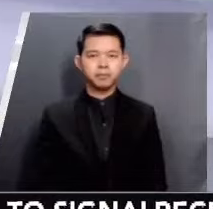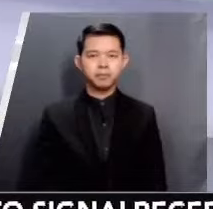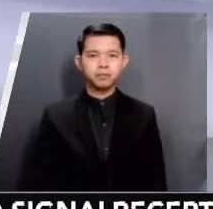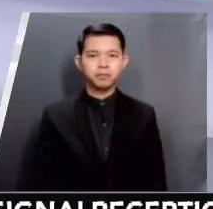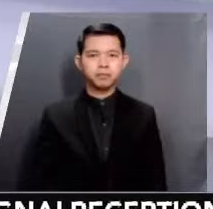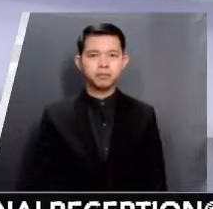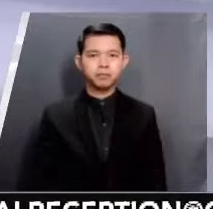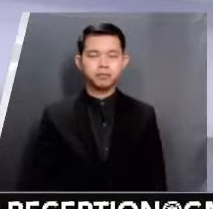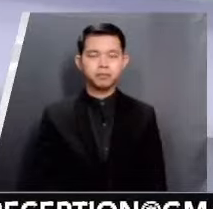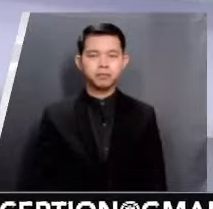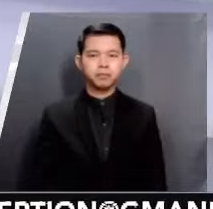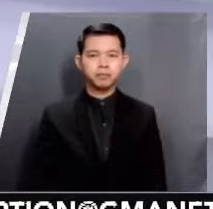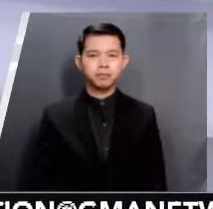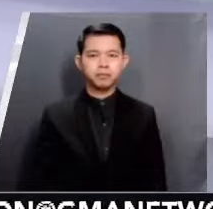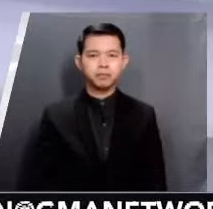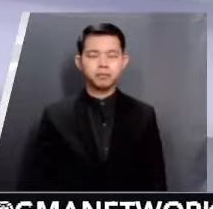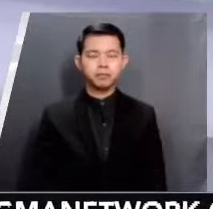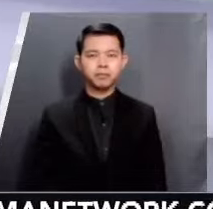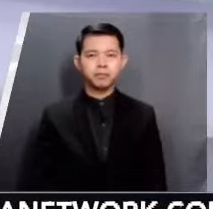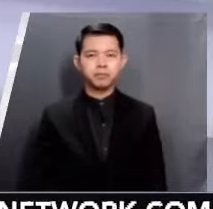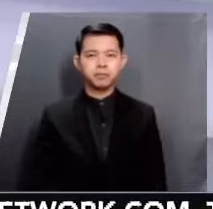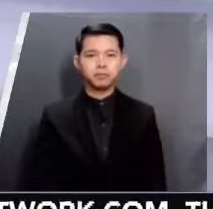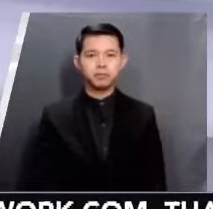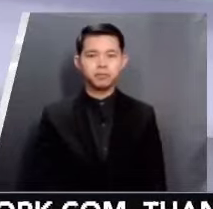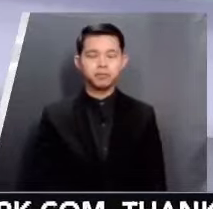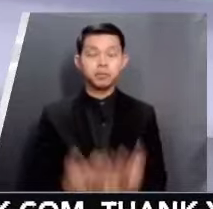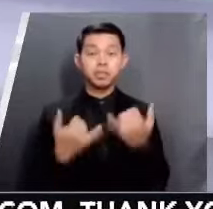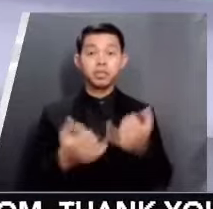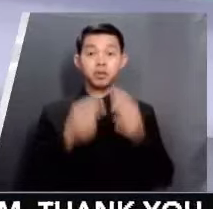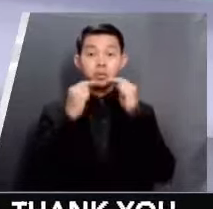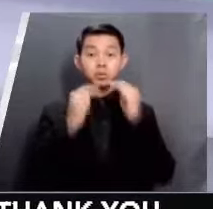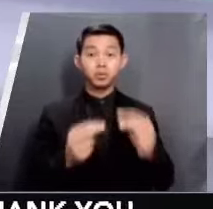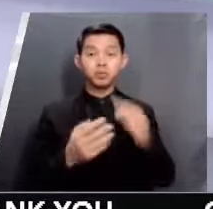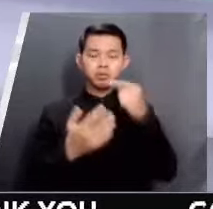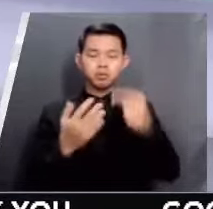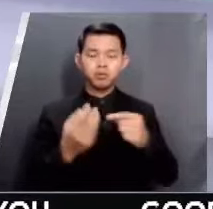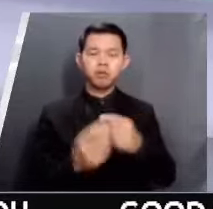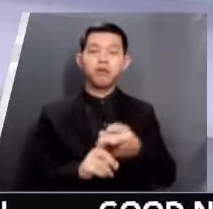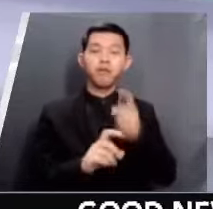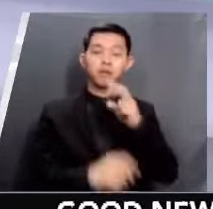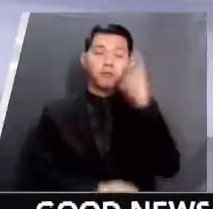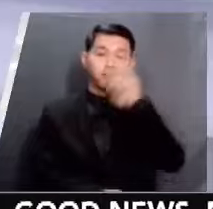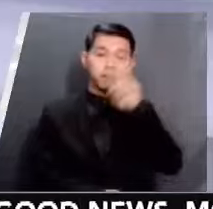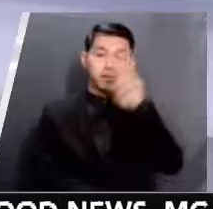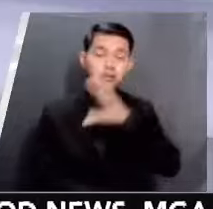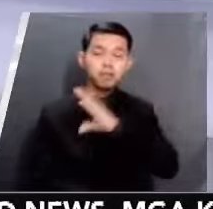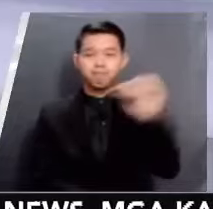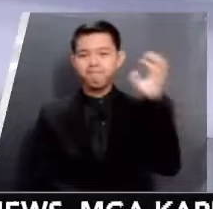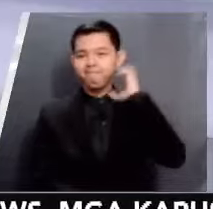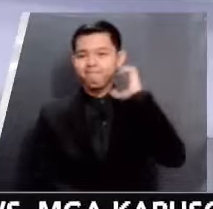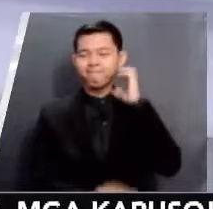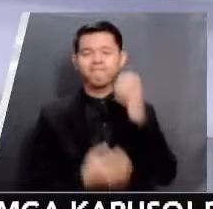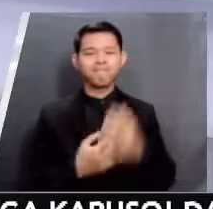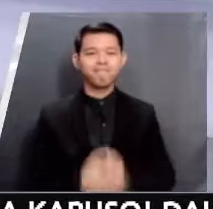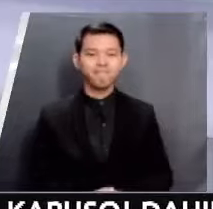Alamin na natin ang mga balita mula sa Visayas at Mindanao. Makakasama natin si Sarah Hilomen Velasco. Sarah?